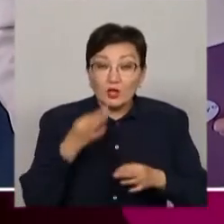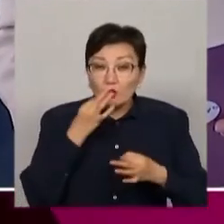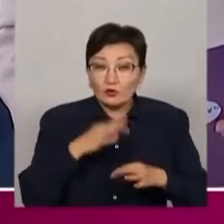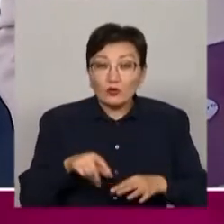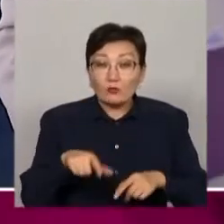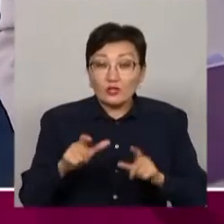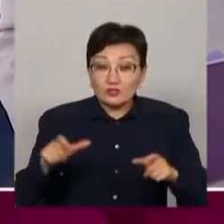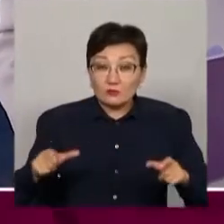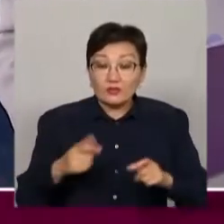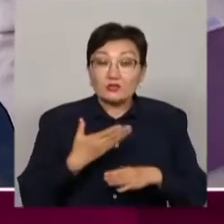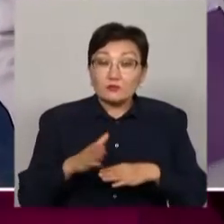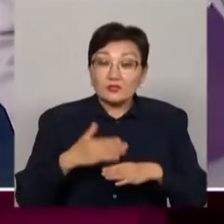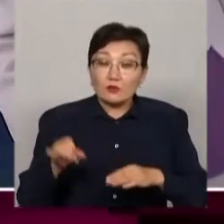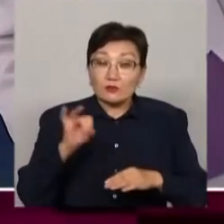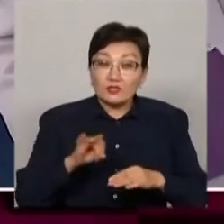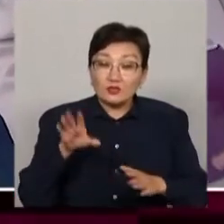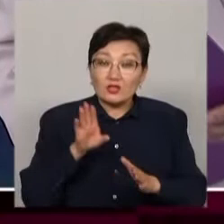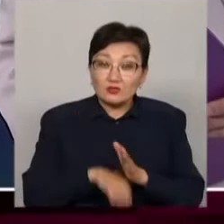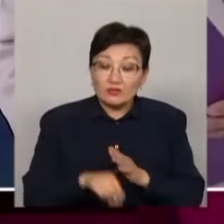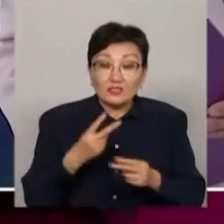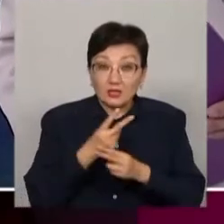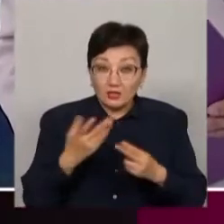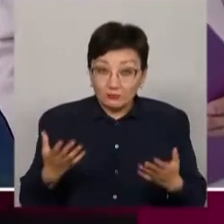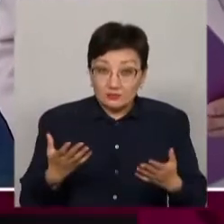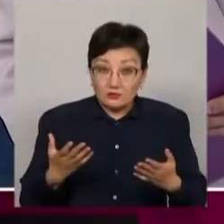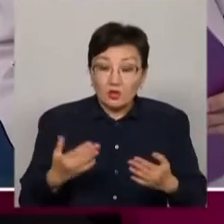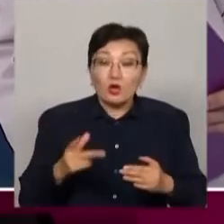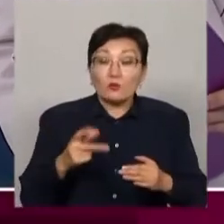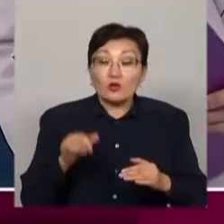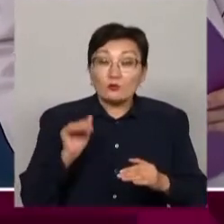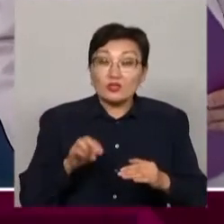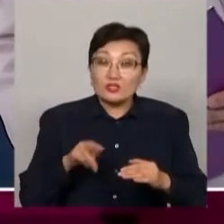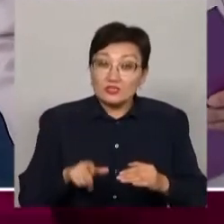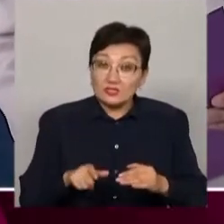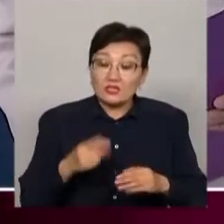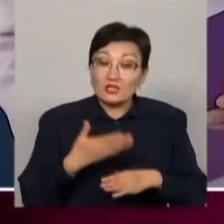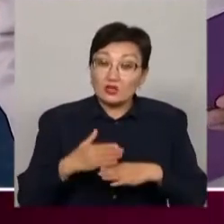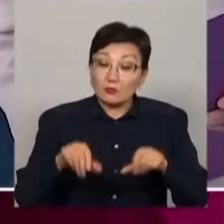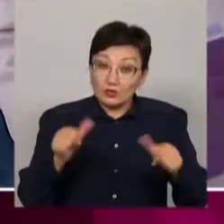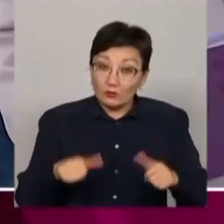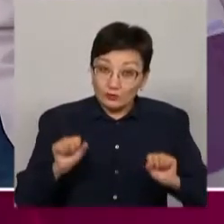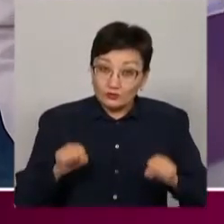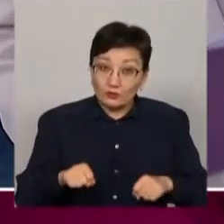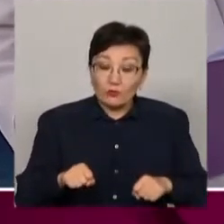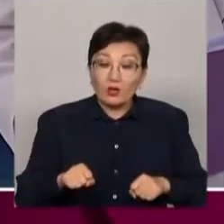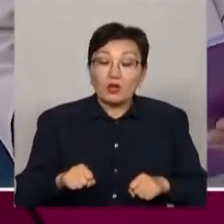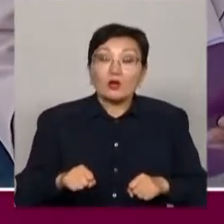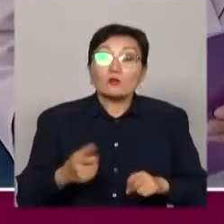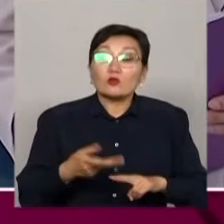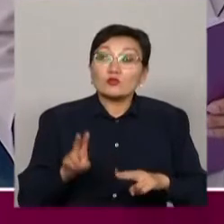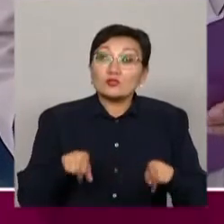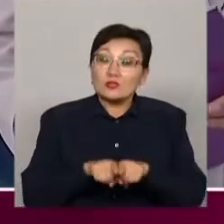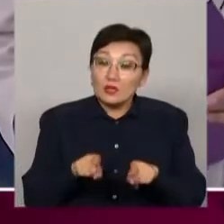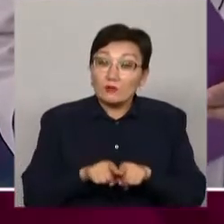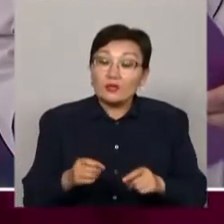ел азаматы кредиттік тарихының нашарлығына қарамастан 300 мың теңгеге дейін несие рәсімдей алады. Көпті құмартқаны да сол.